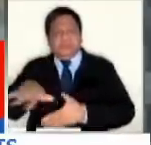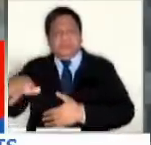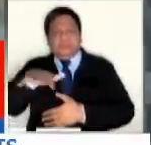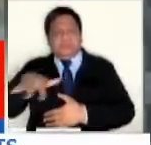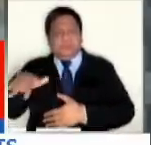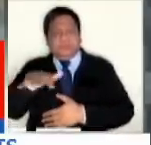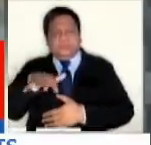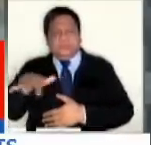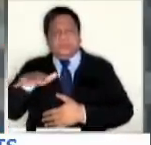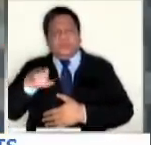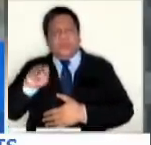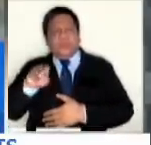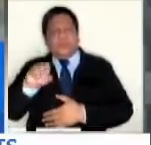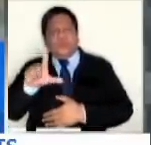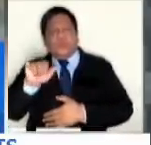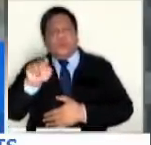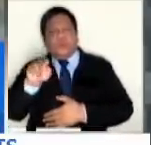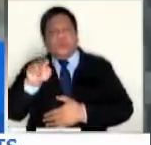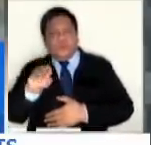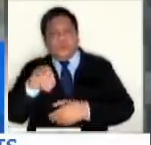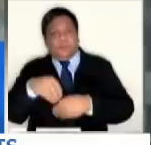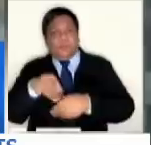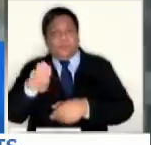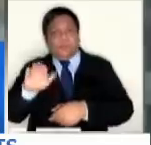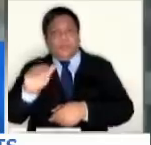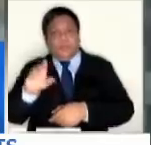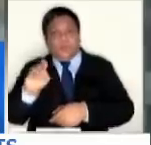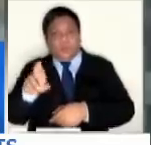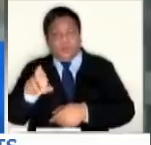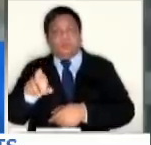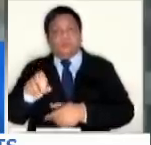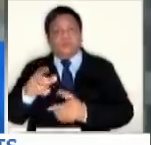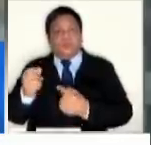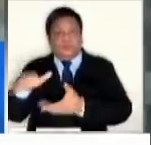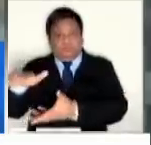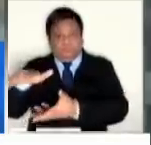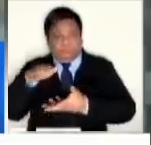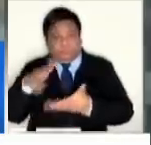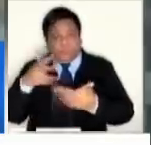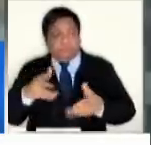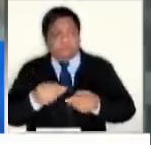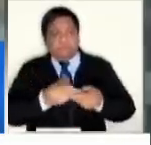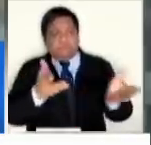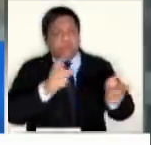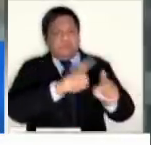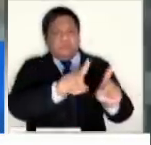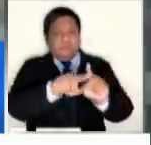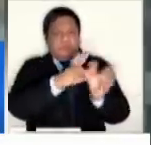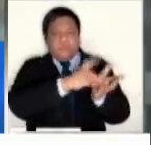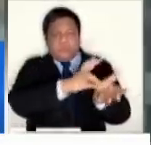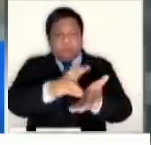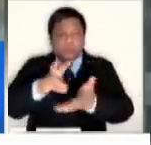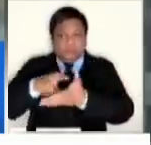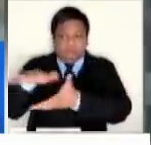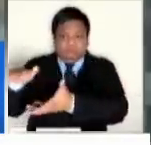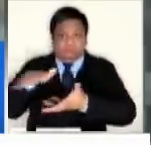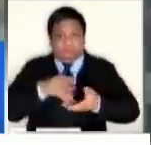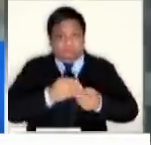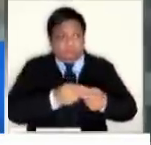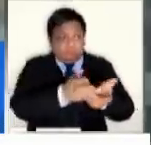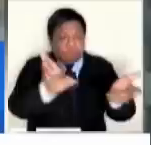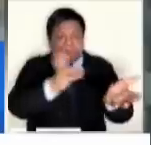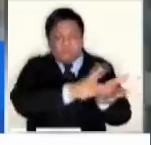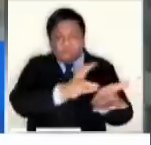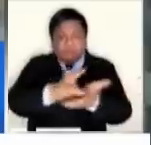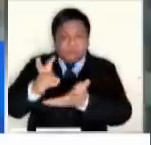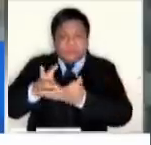Molino, dito sa may Bacoor, hindi dinidistribute niya kung saan-saan lugar. So ang coverage ng distribution niya ay dito